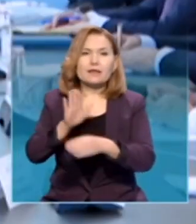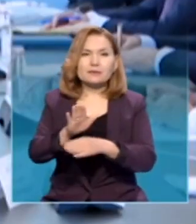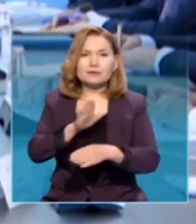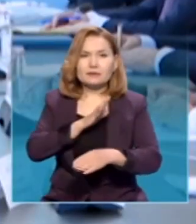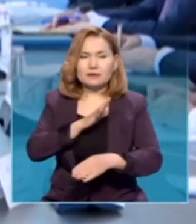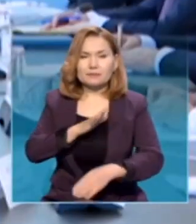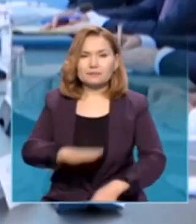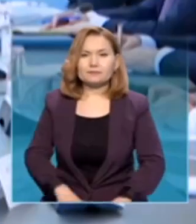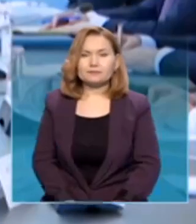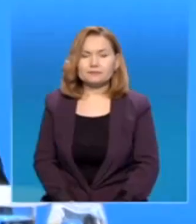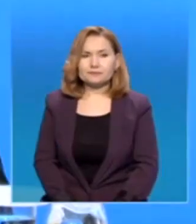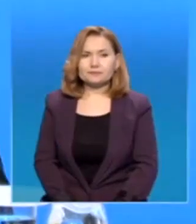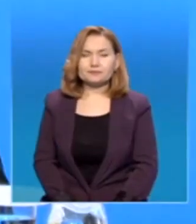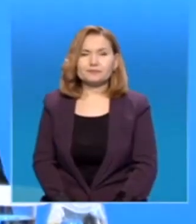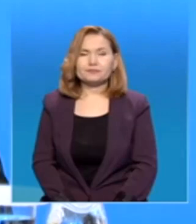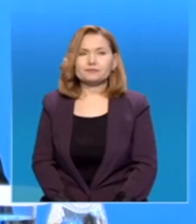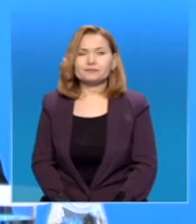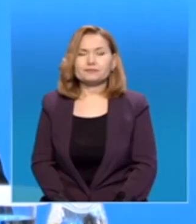тапсырды.